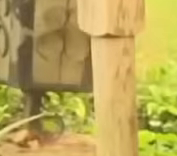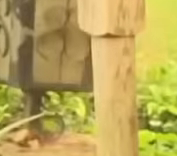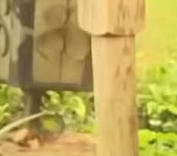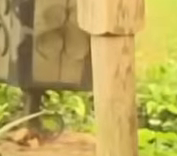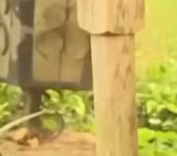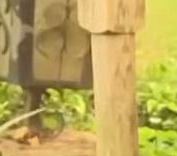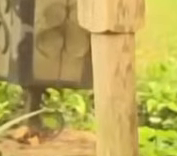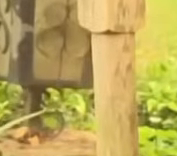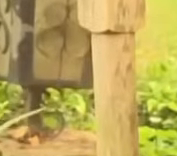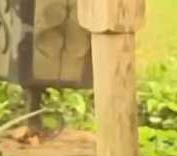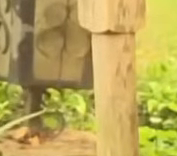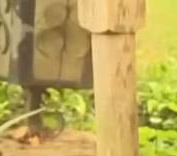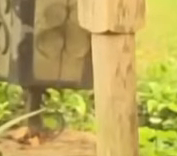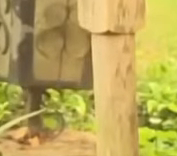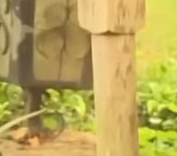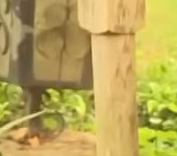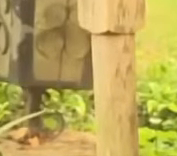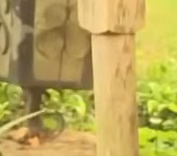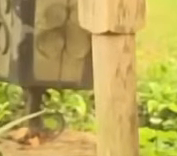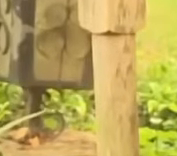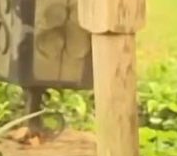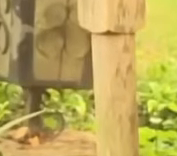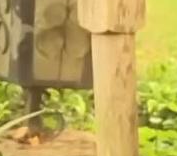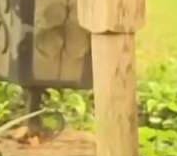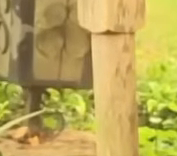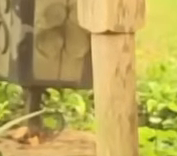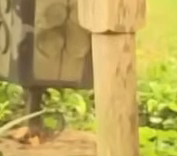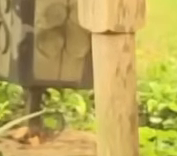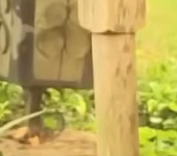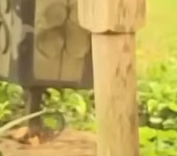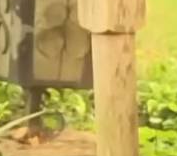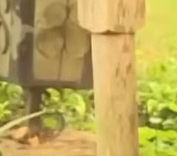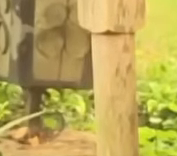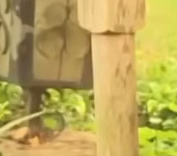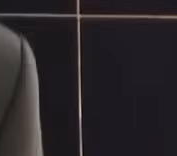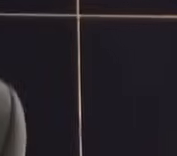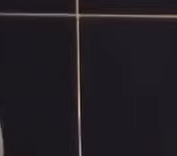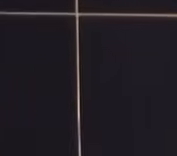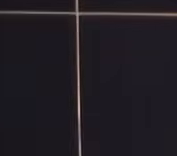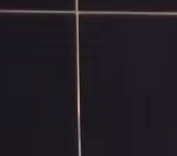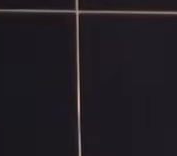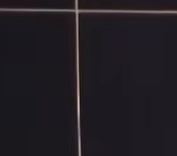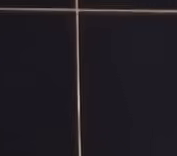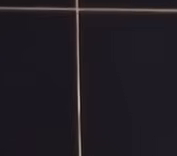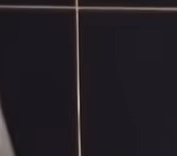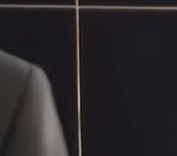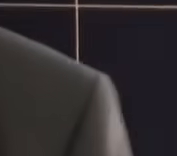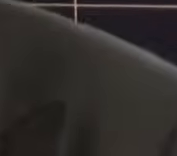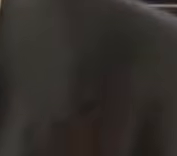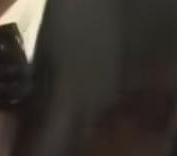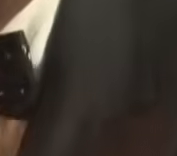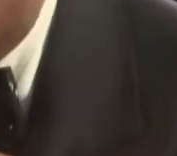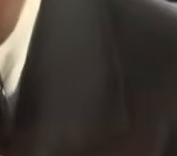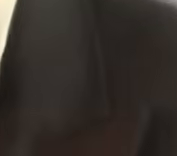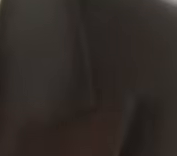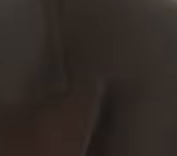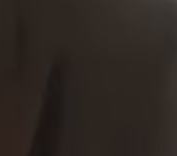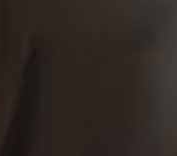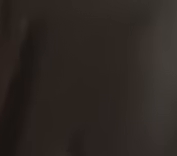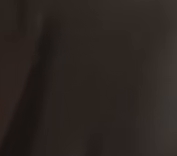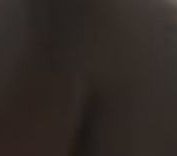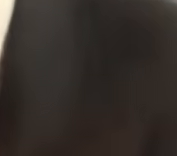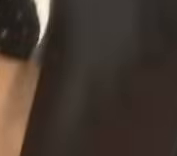Afadhali kujikubali venye uko kuliko kujichocha na una kakitu. Yaani Shiro, wewe ni private